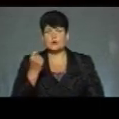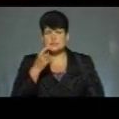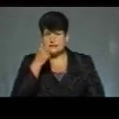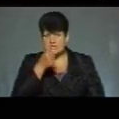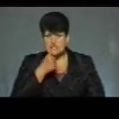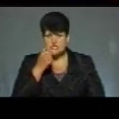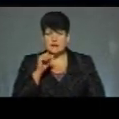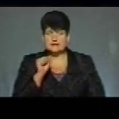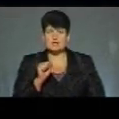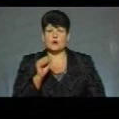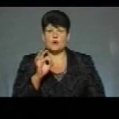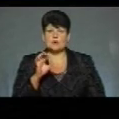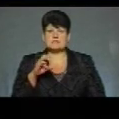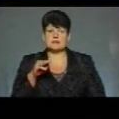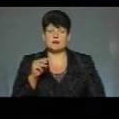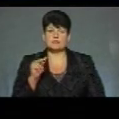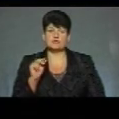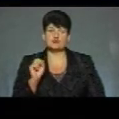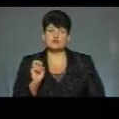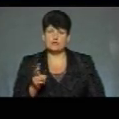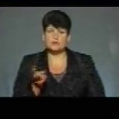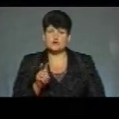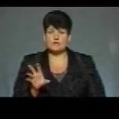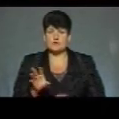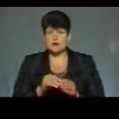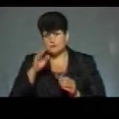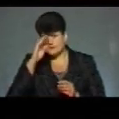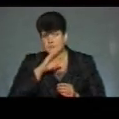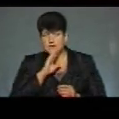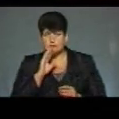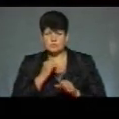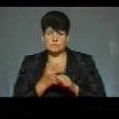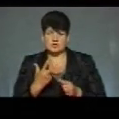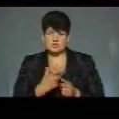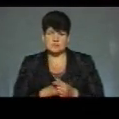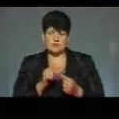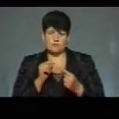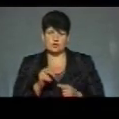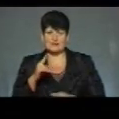11-річний Андрій Остапчук прийшов з батьками, щоб зробити щеплення проти дифтерії і правця.